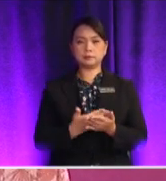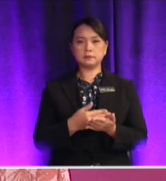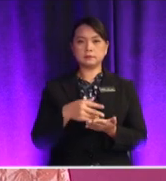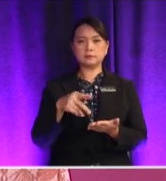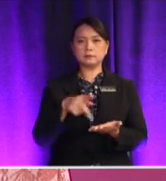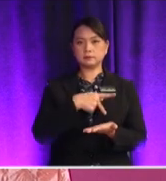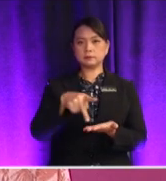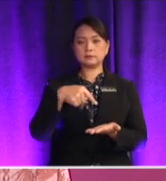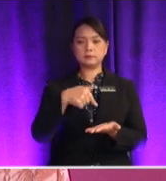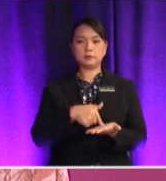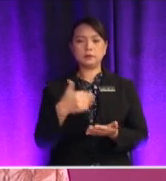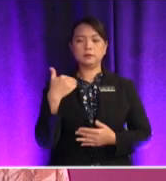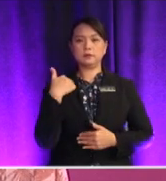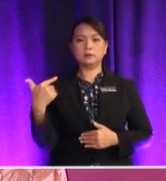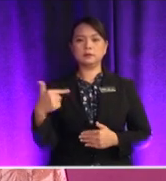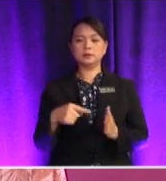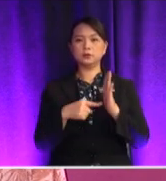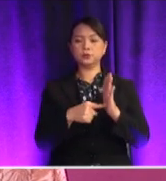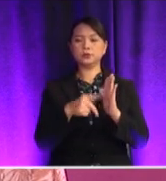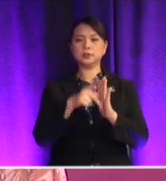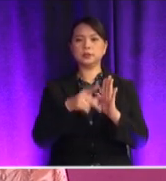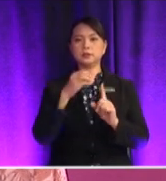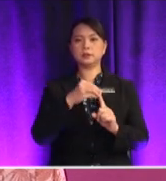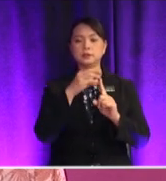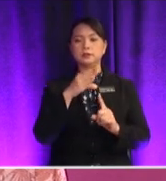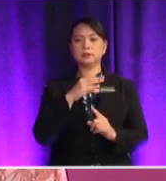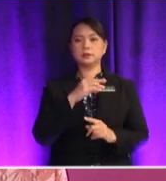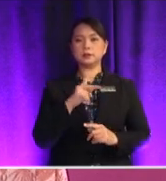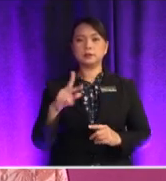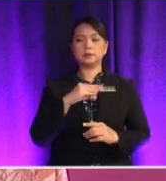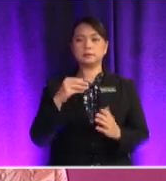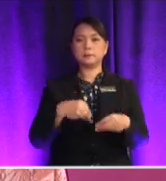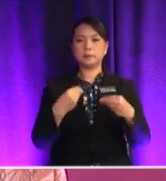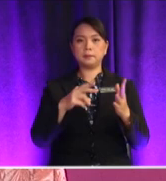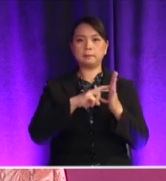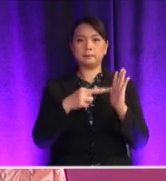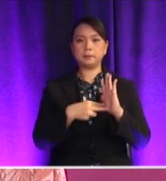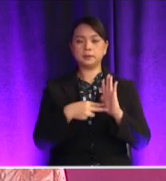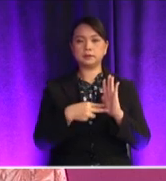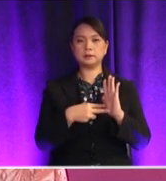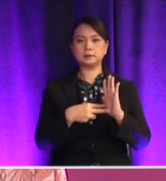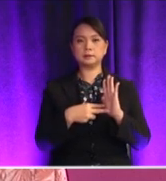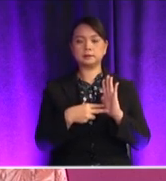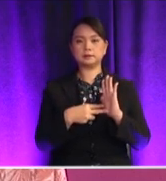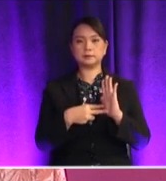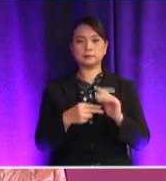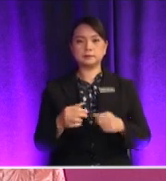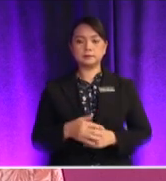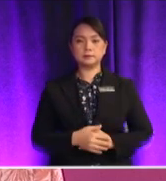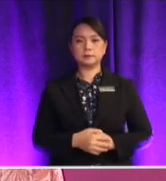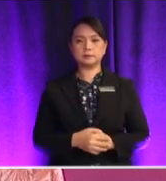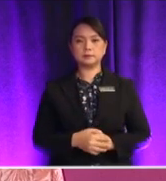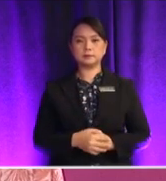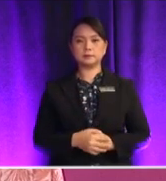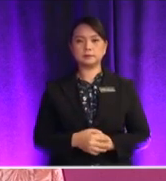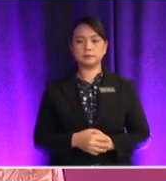adalah mempersembahkan keunikan masing-masing, memberi maksud masing-masing, yang menyampaikan maksud satu tarian tersebut tadi, seperti Bagra